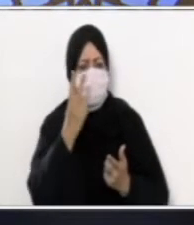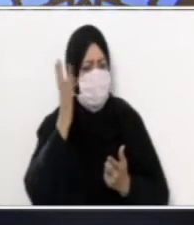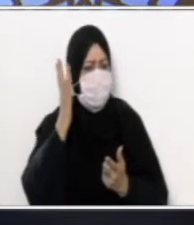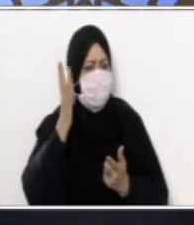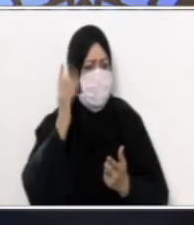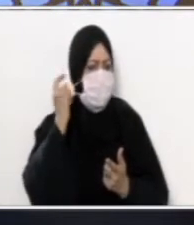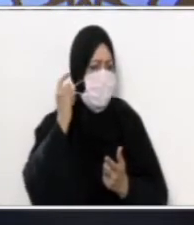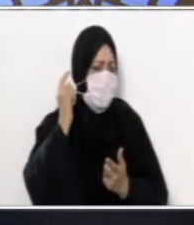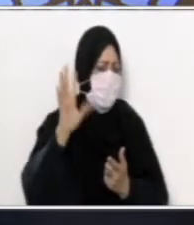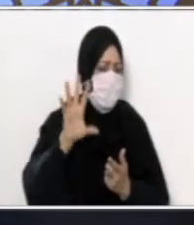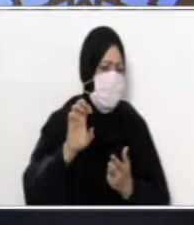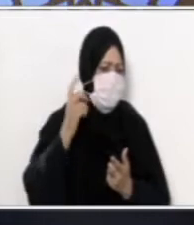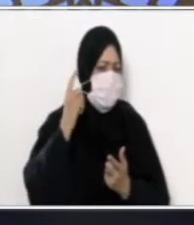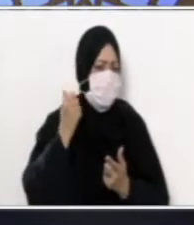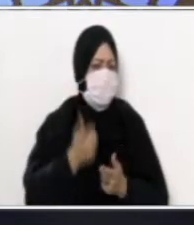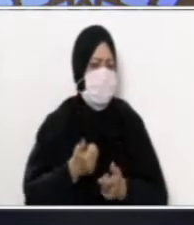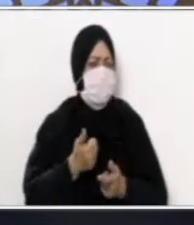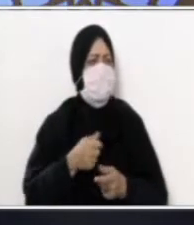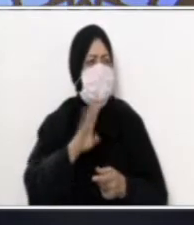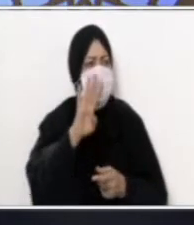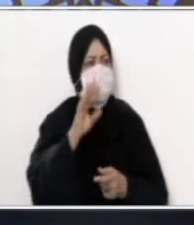وفيكم إن شاء الله.